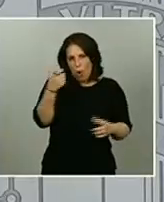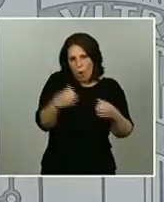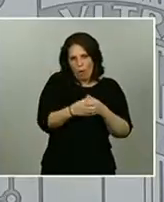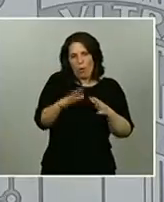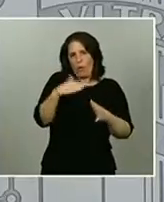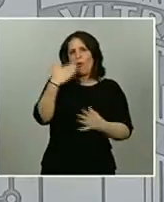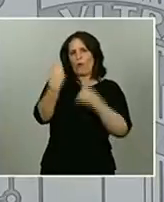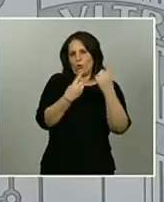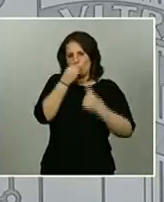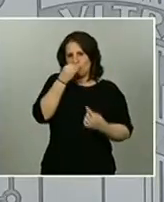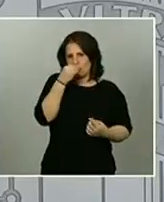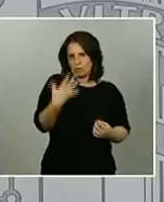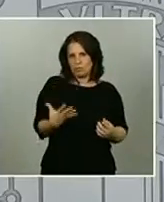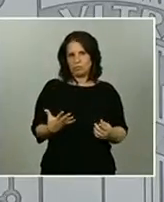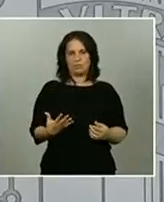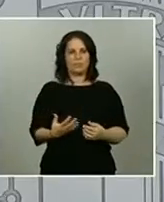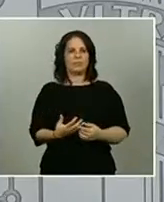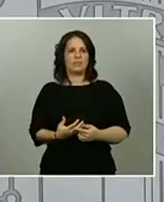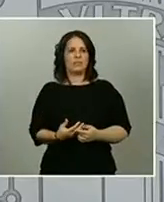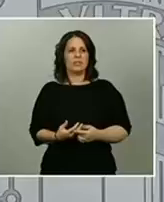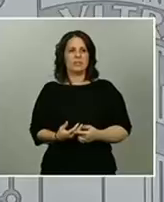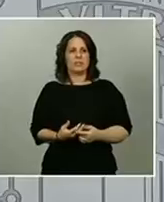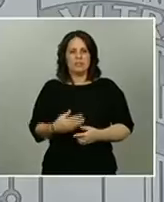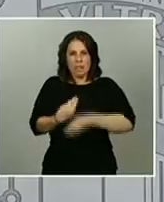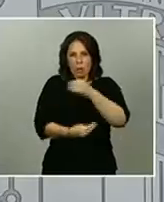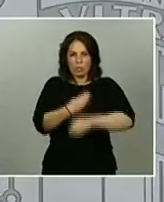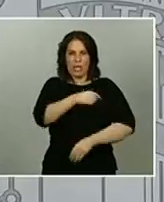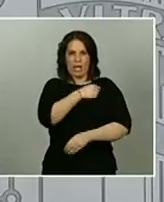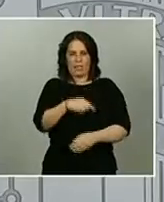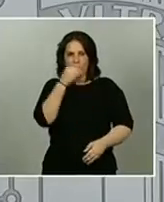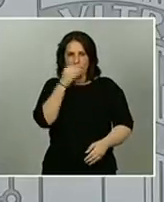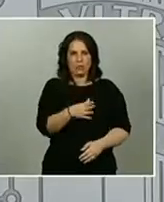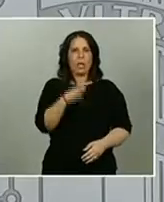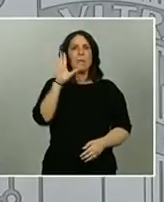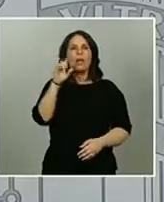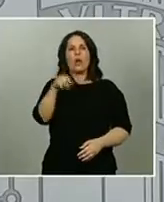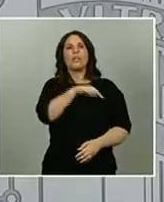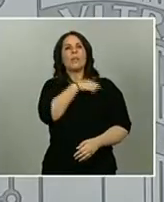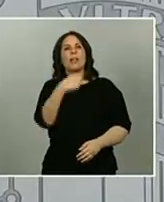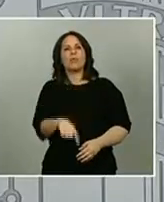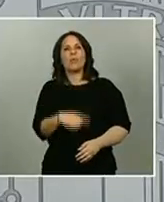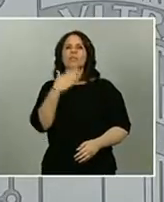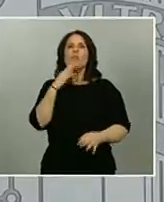sea, yo no tengo nada en contra de que se utilicen, pero tenemos que tener muy claro que no van a ser la solución.